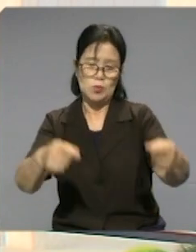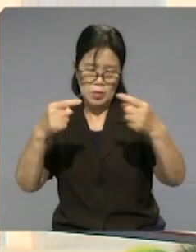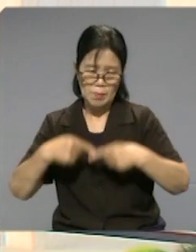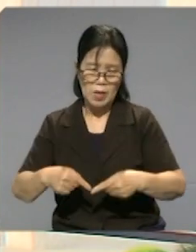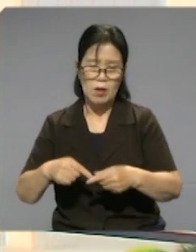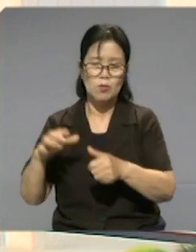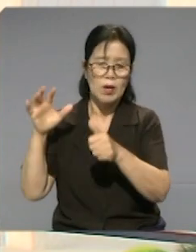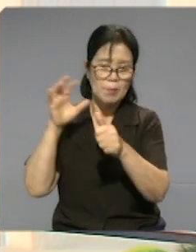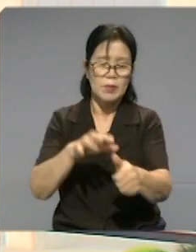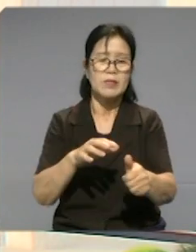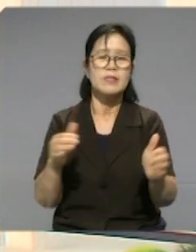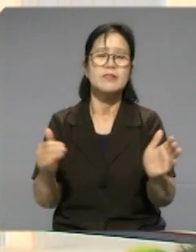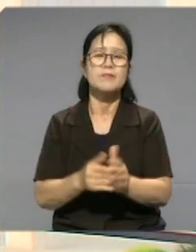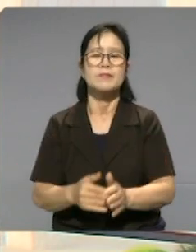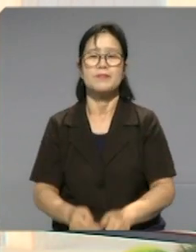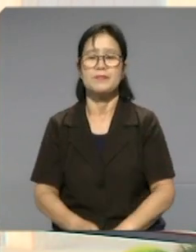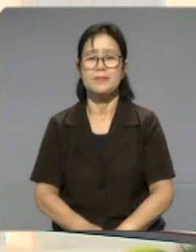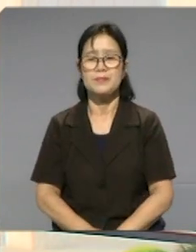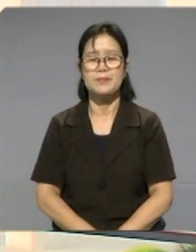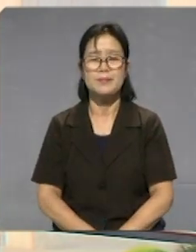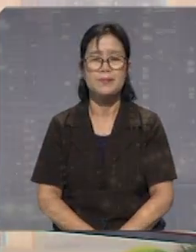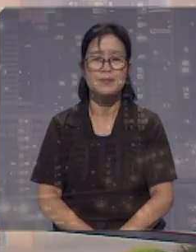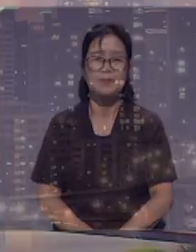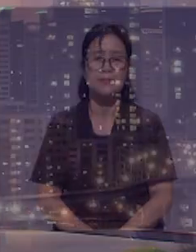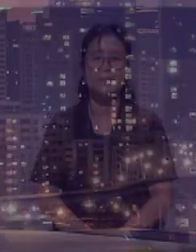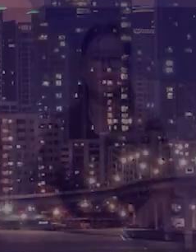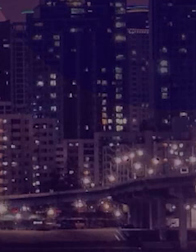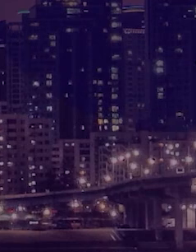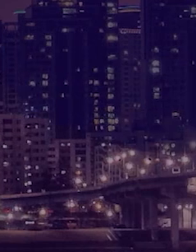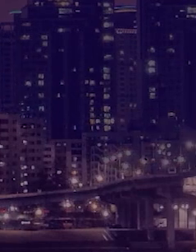압박했습니다 OBS 뉴스 황다인입니다